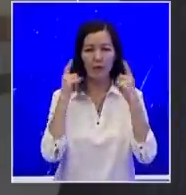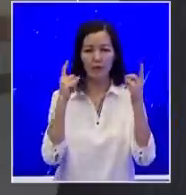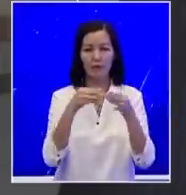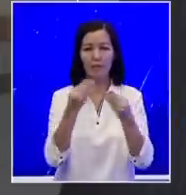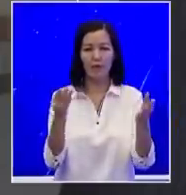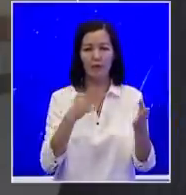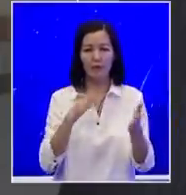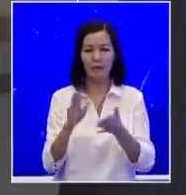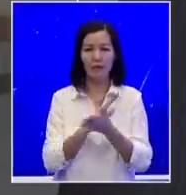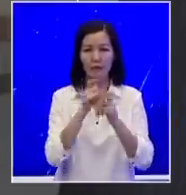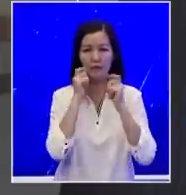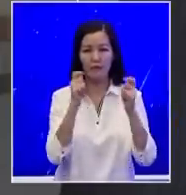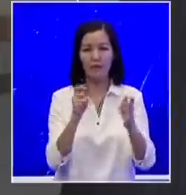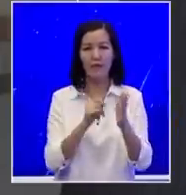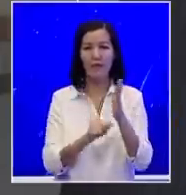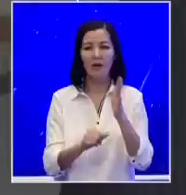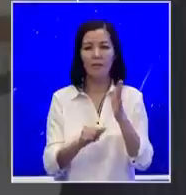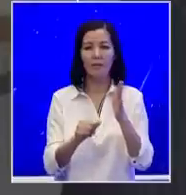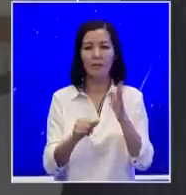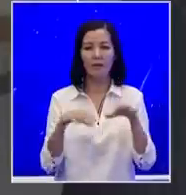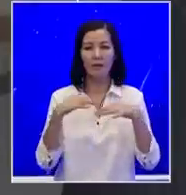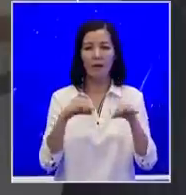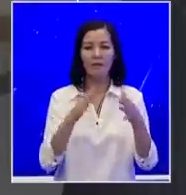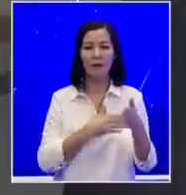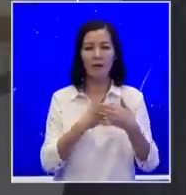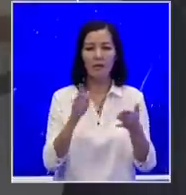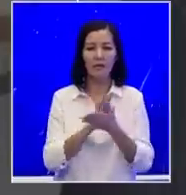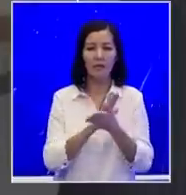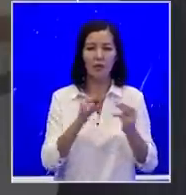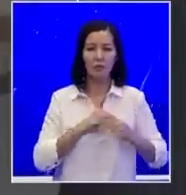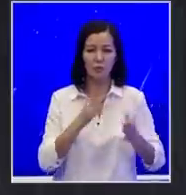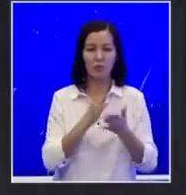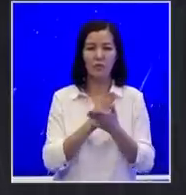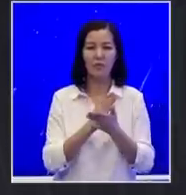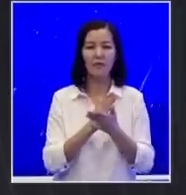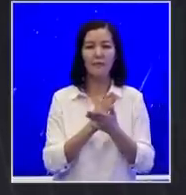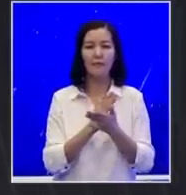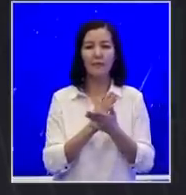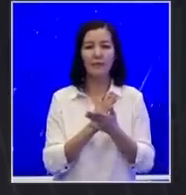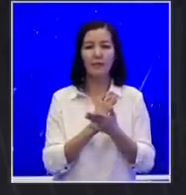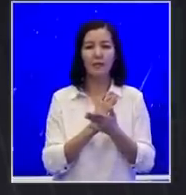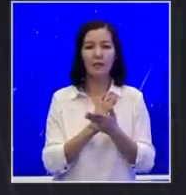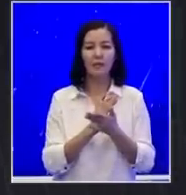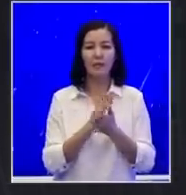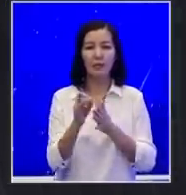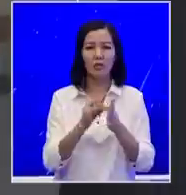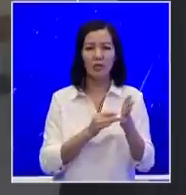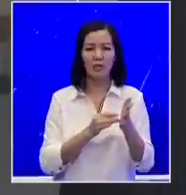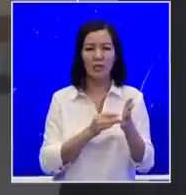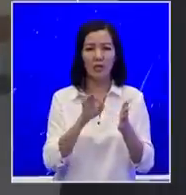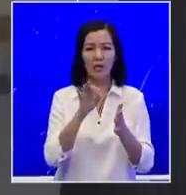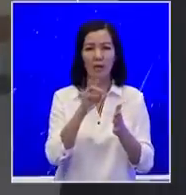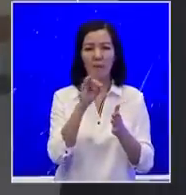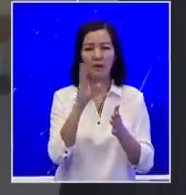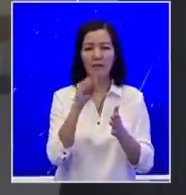дейін 60-тан аса авто еріктілер бізде жұмыс жасайды және де қауырт желі келіп жеткен Рамазан айында